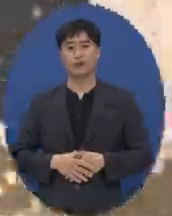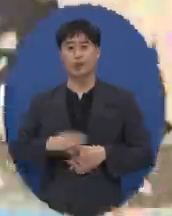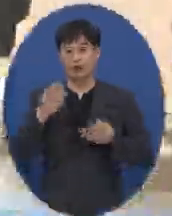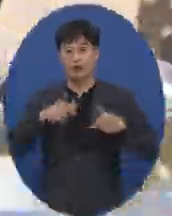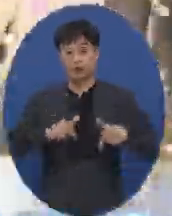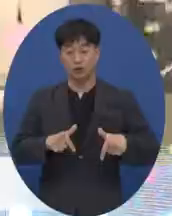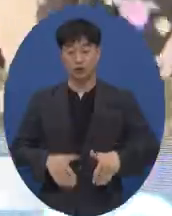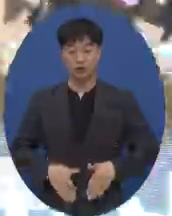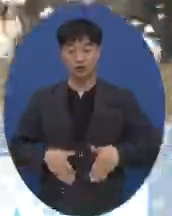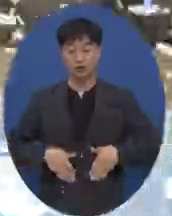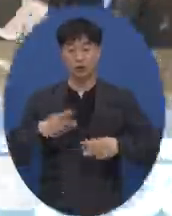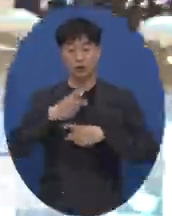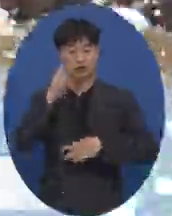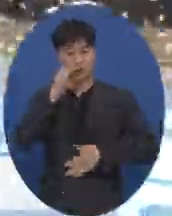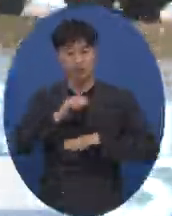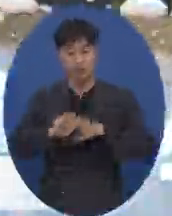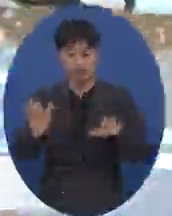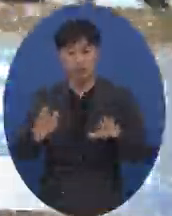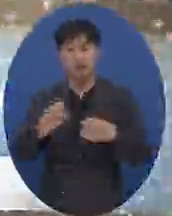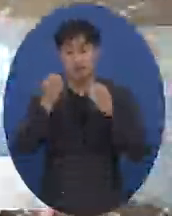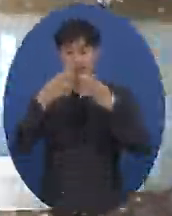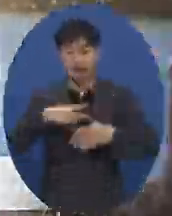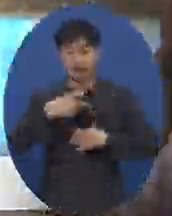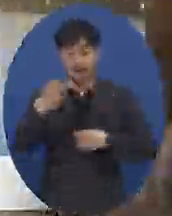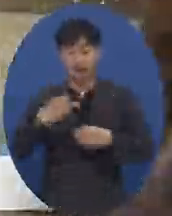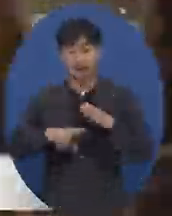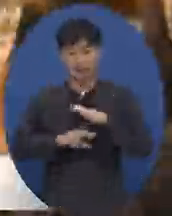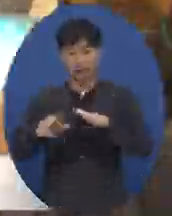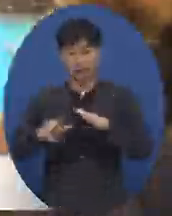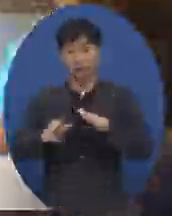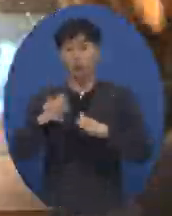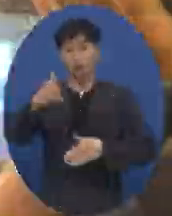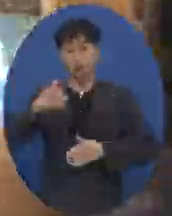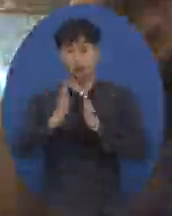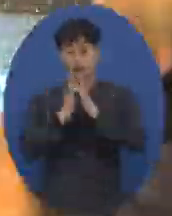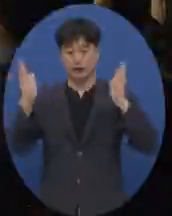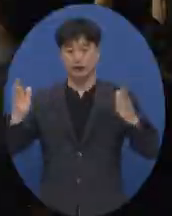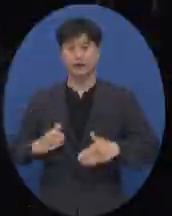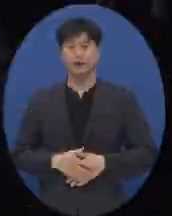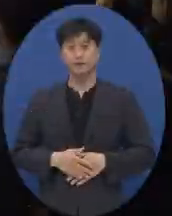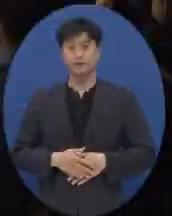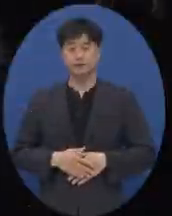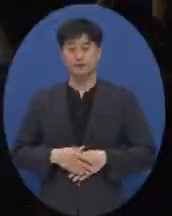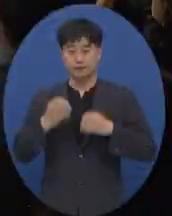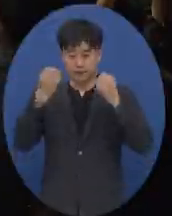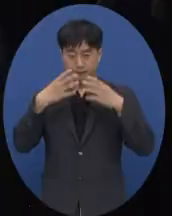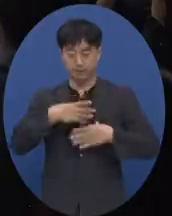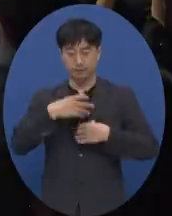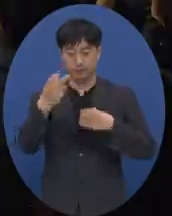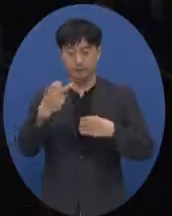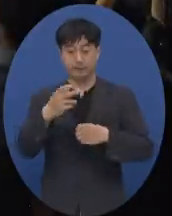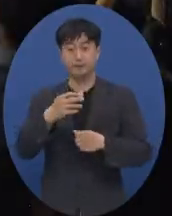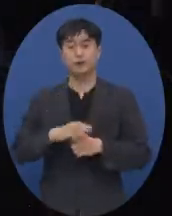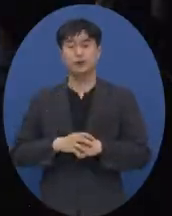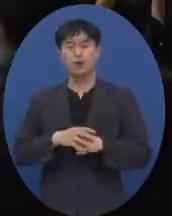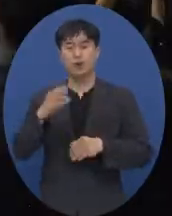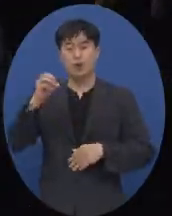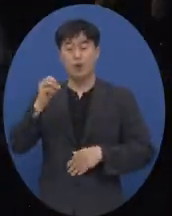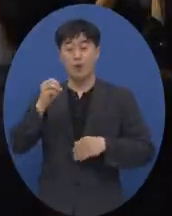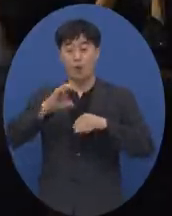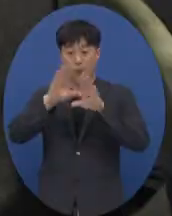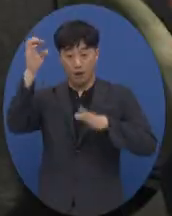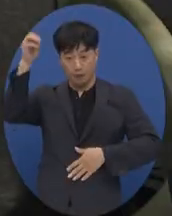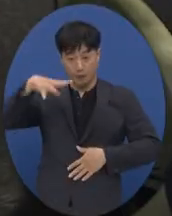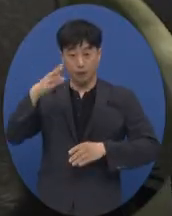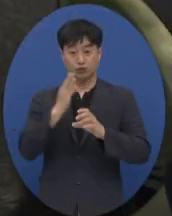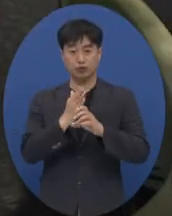경기 서남부 지역의 교통난을 해소할 신안산선 복선전철이 착공했습니다. 신안산선은 광명을 중심으로 경기